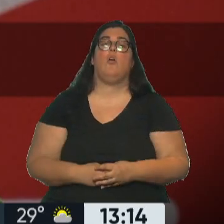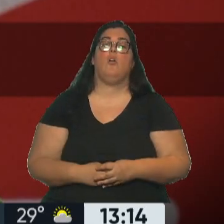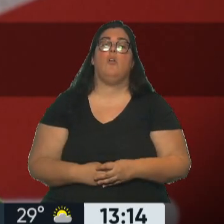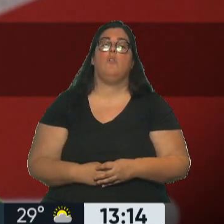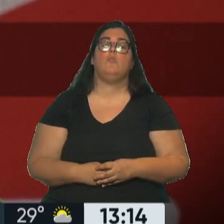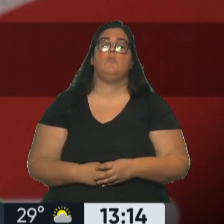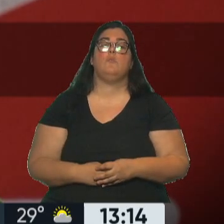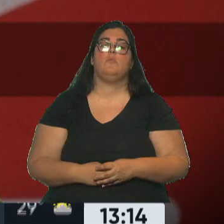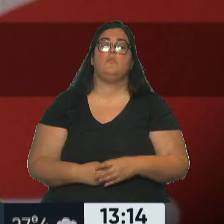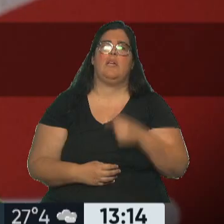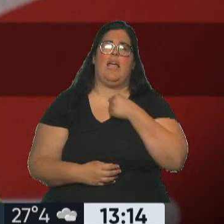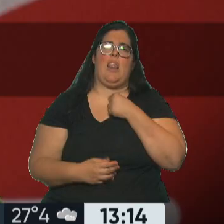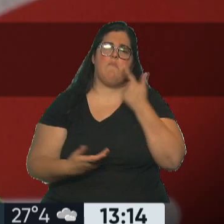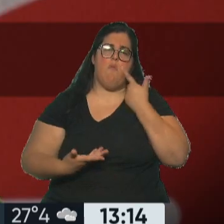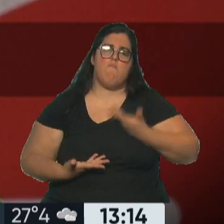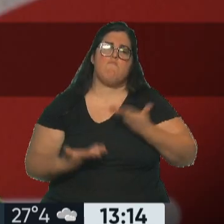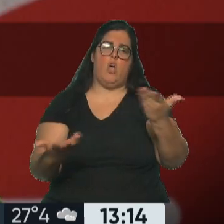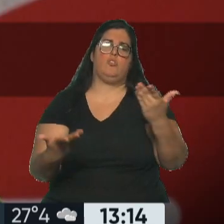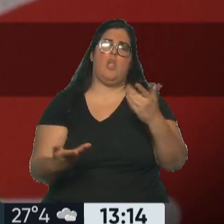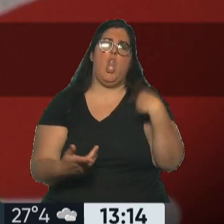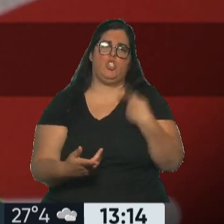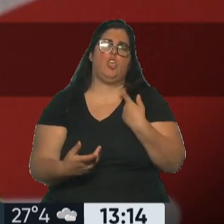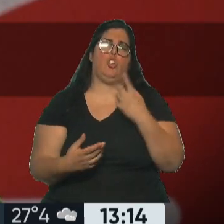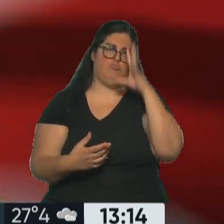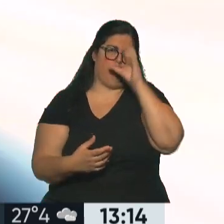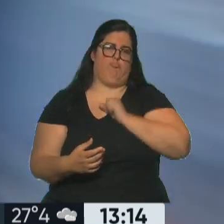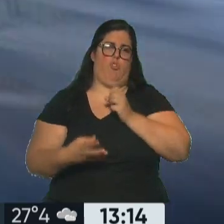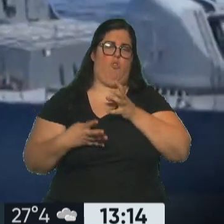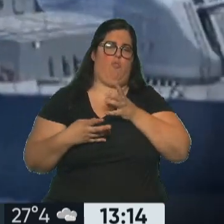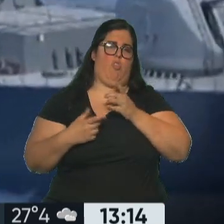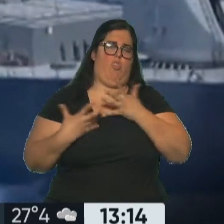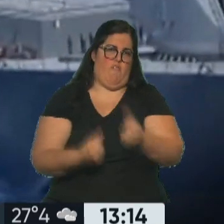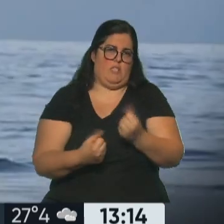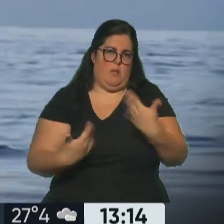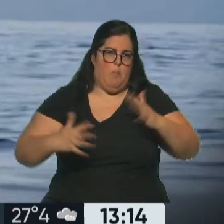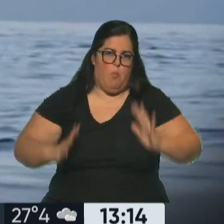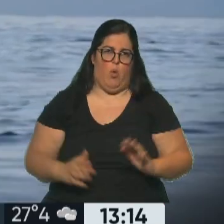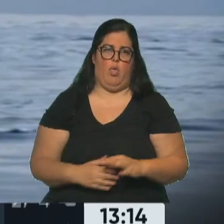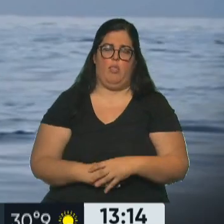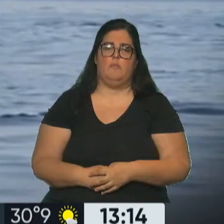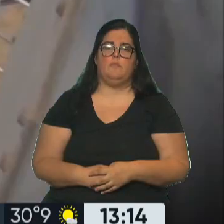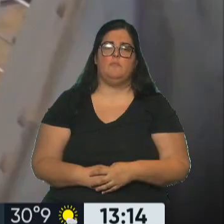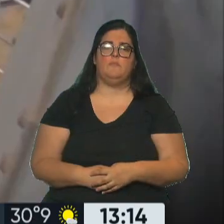力が我が方にあることを明確に示すことが重要です。